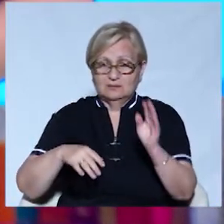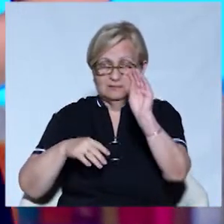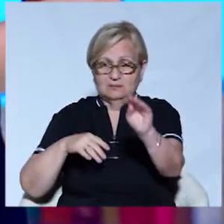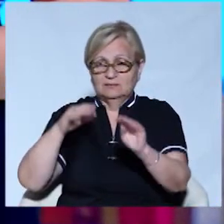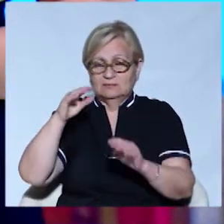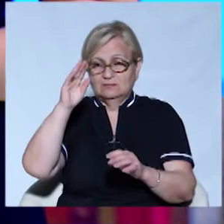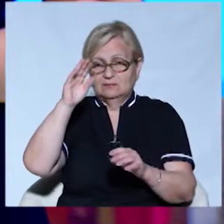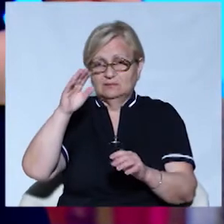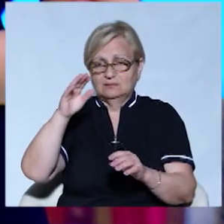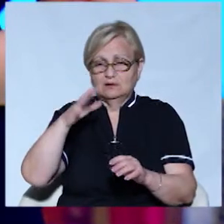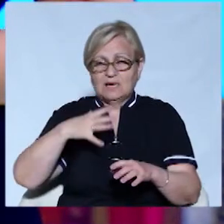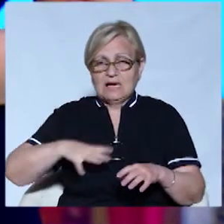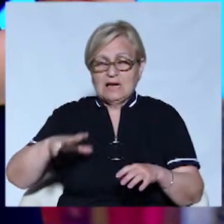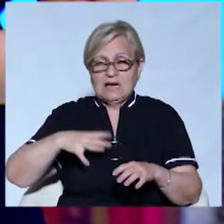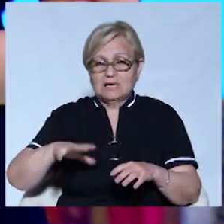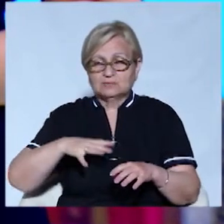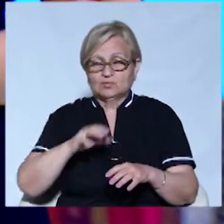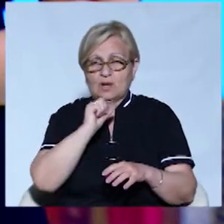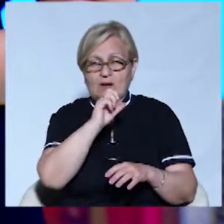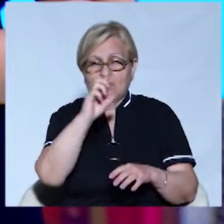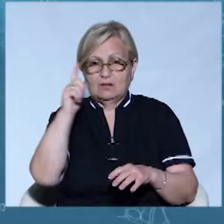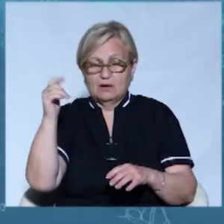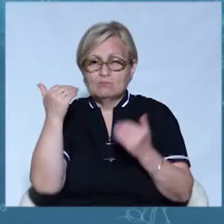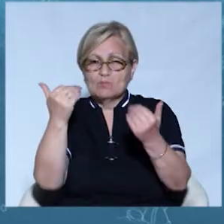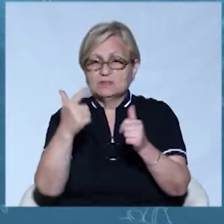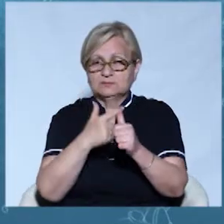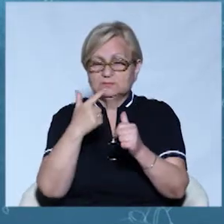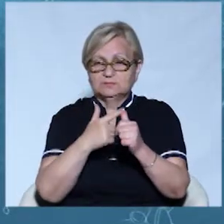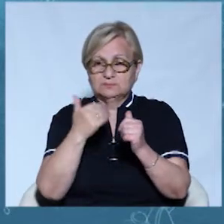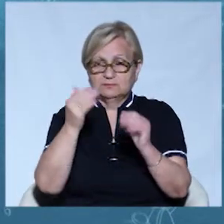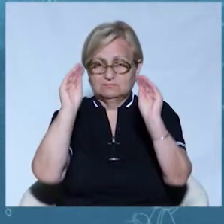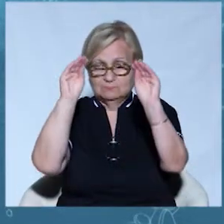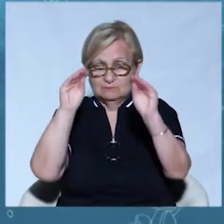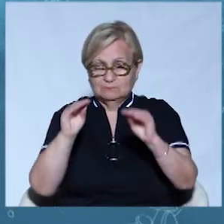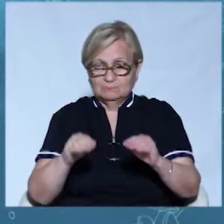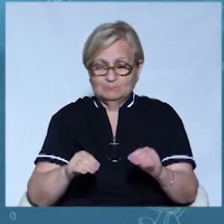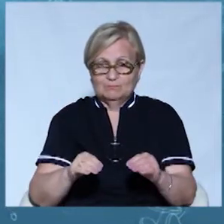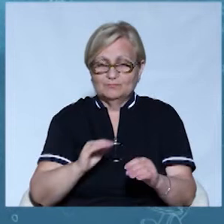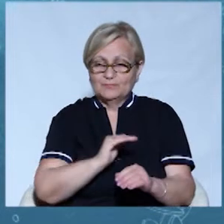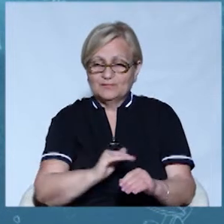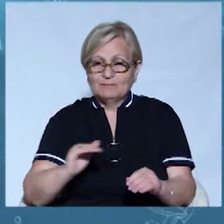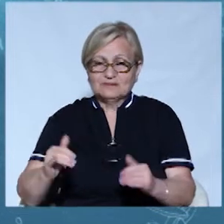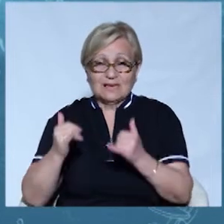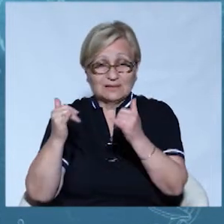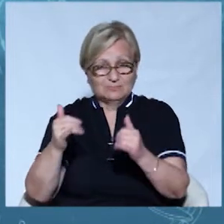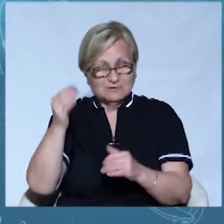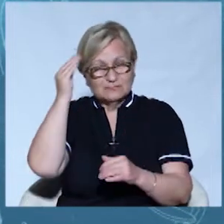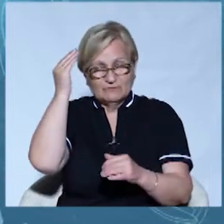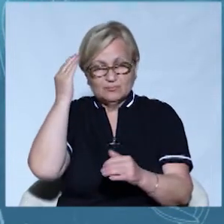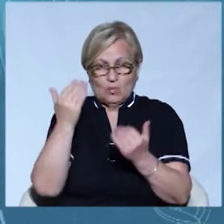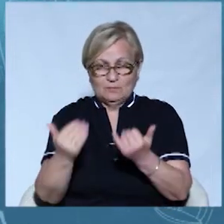განათავსეთ ქართული ანბანი და ასოთა სახელები, წარმოიდგინეთ, რომ ამას პატარებისთვის აკეთებთ